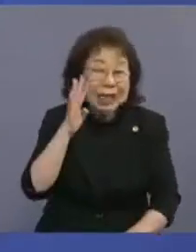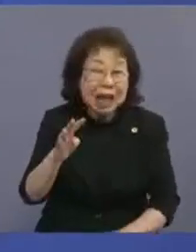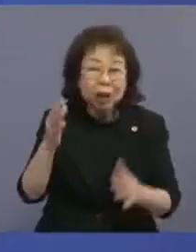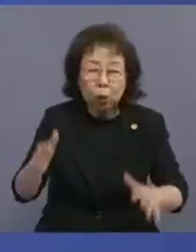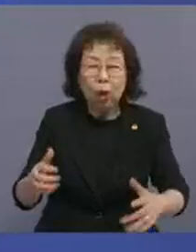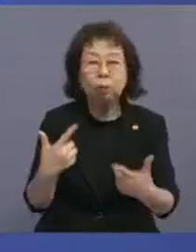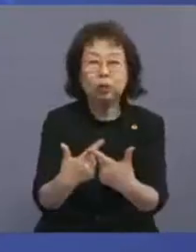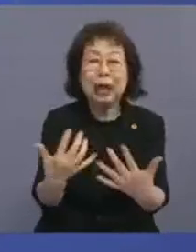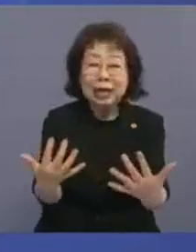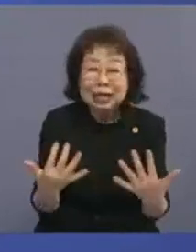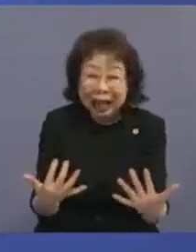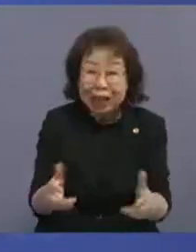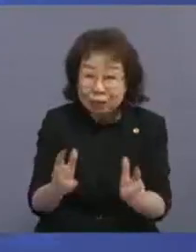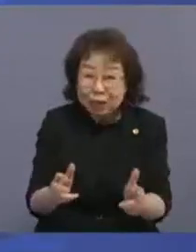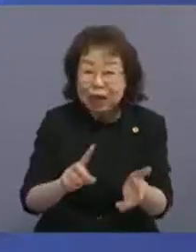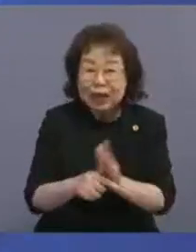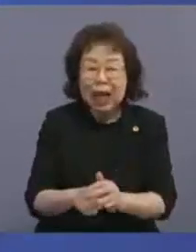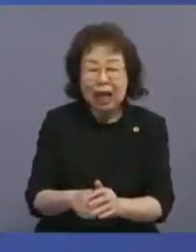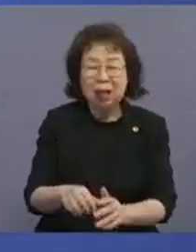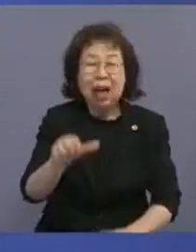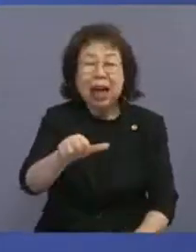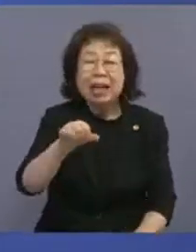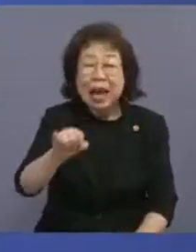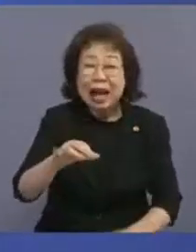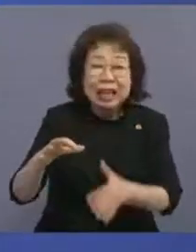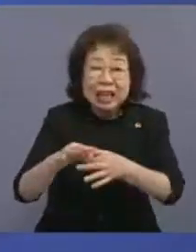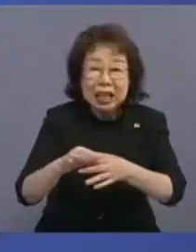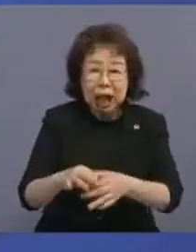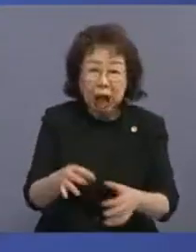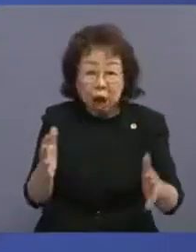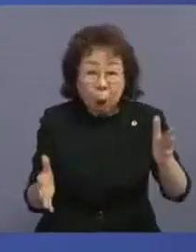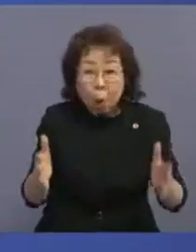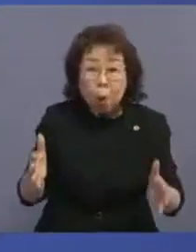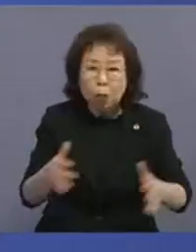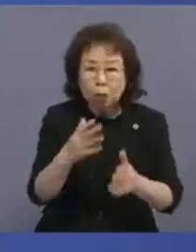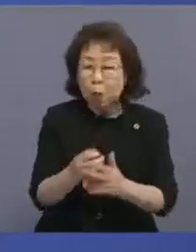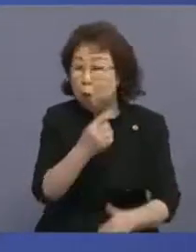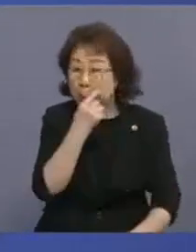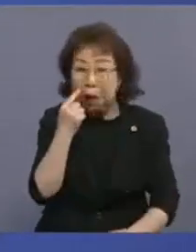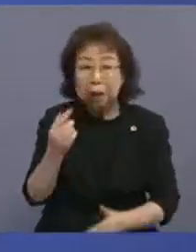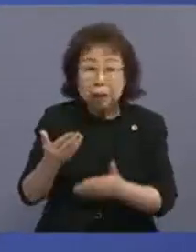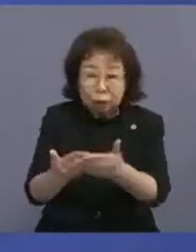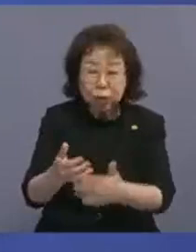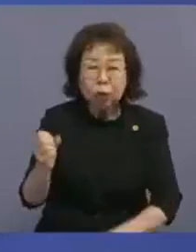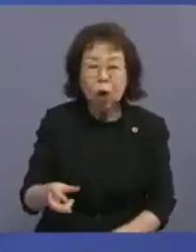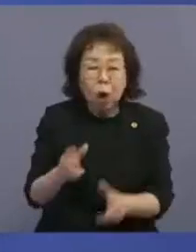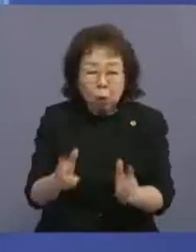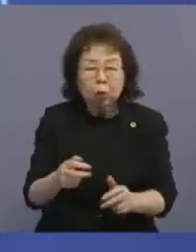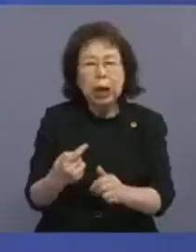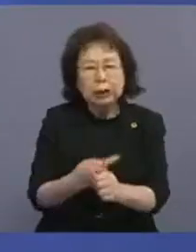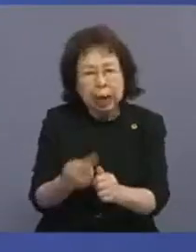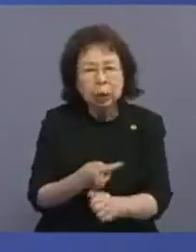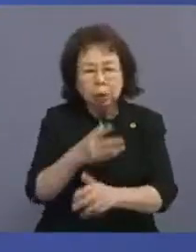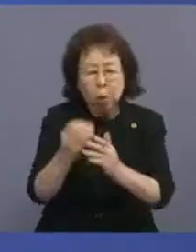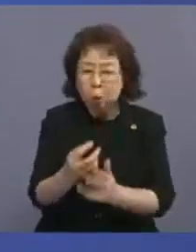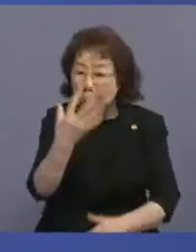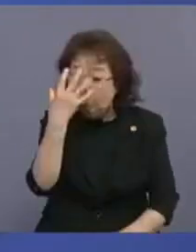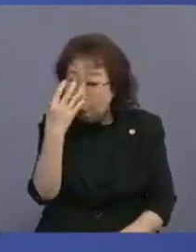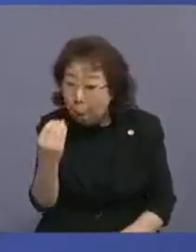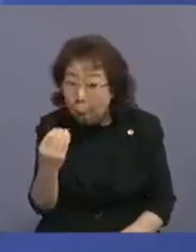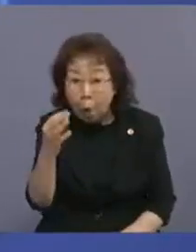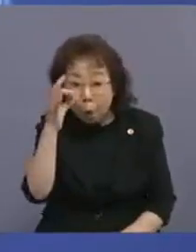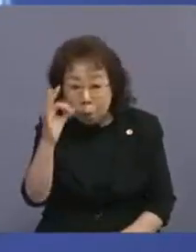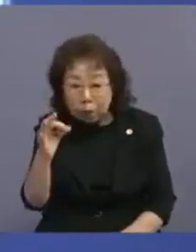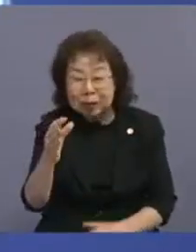부산 국제기계대전에서는 인공지능 기술을 장착한 첨단 로봇을 비롯해 공장 자동화 설비 등이 주목을 받고